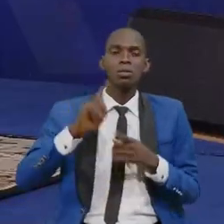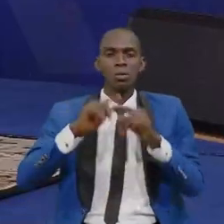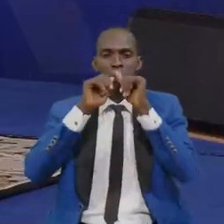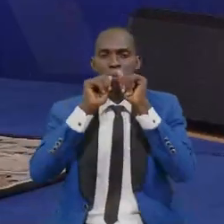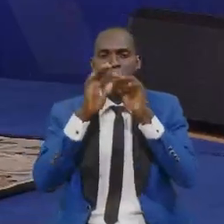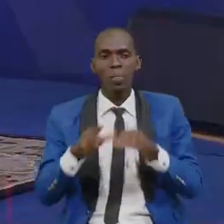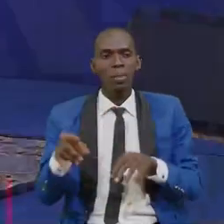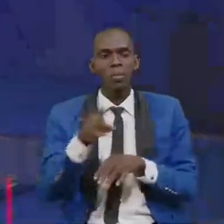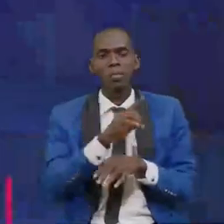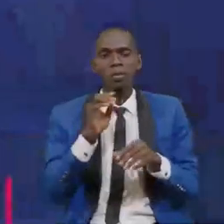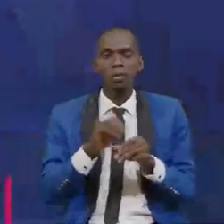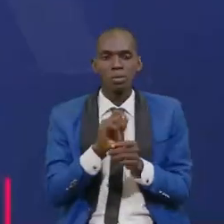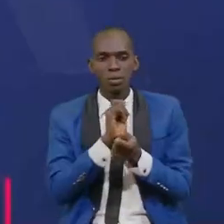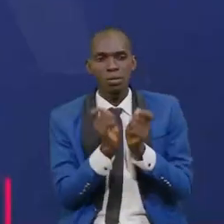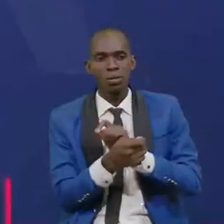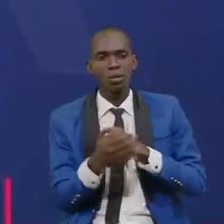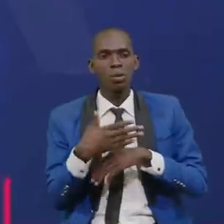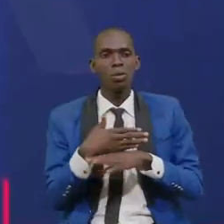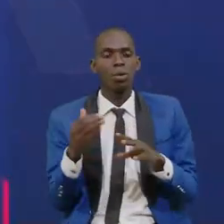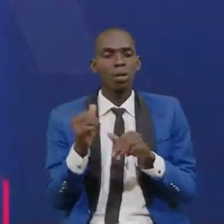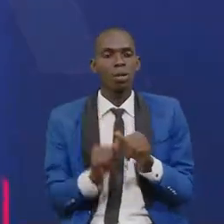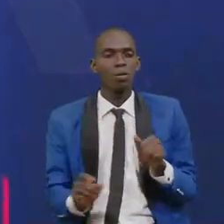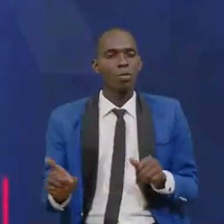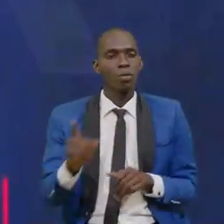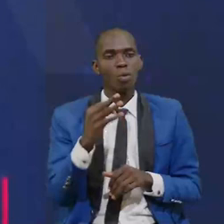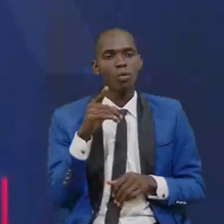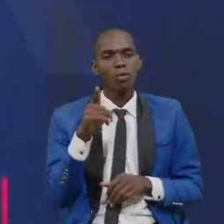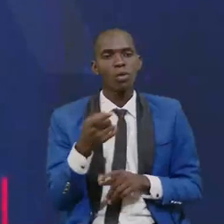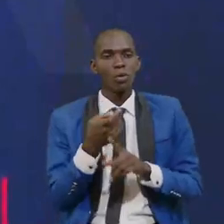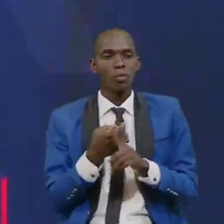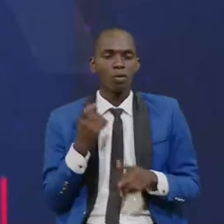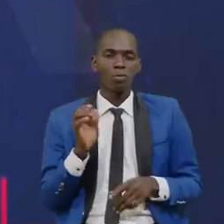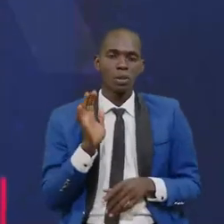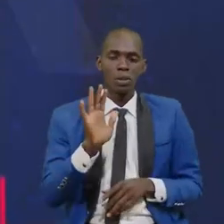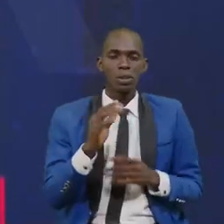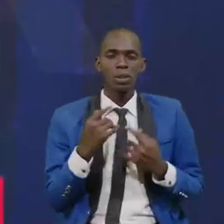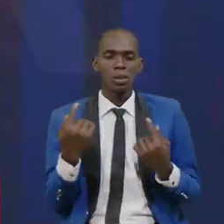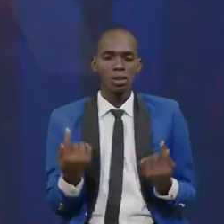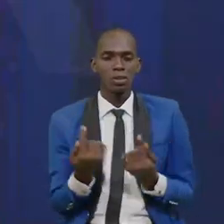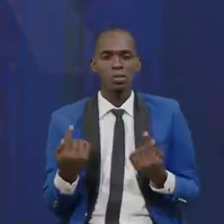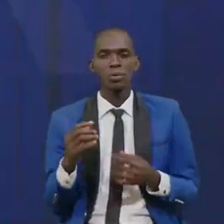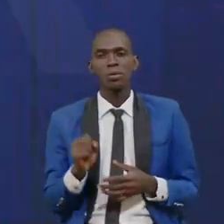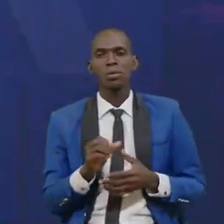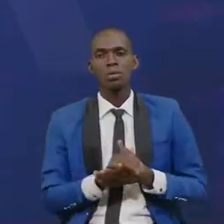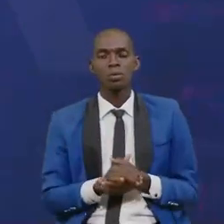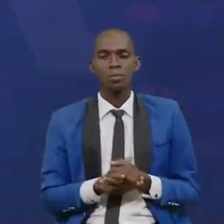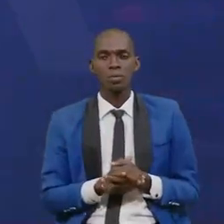bénir en détournant chacun de vous de ses iniquités. »